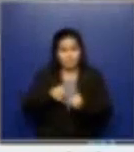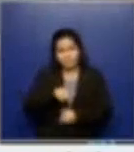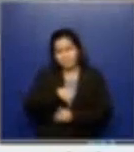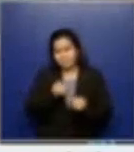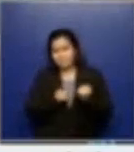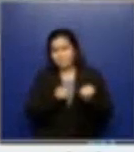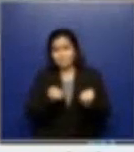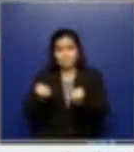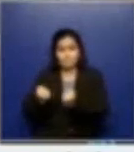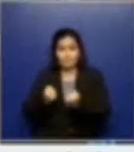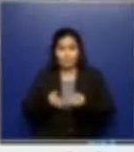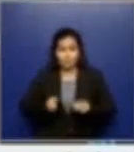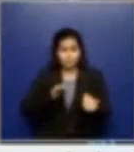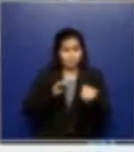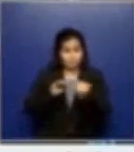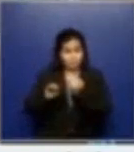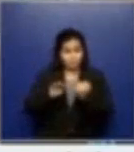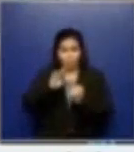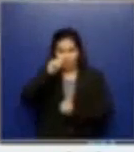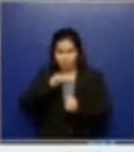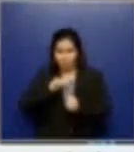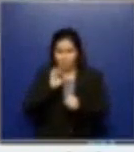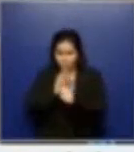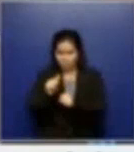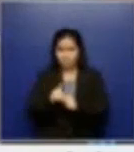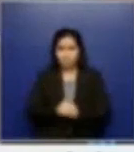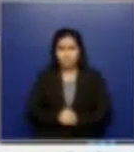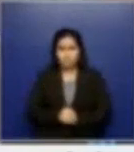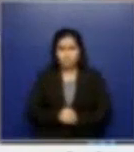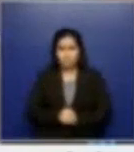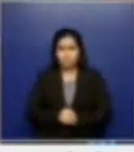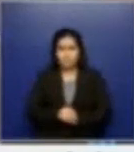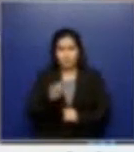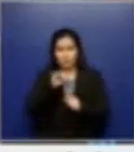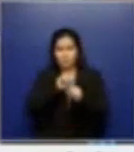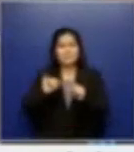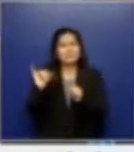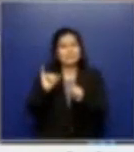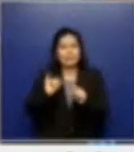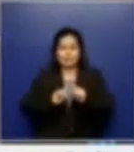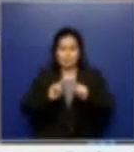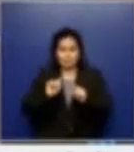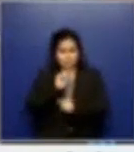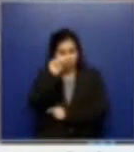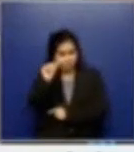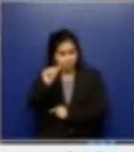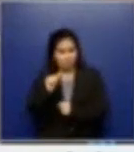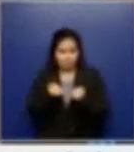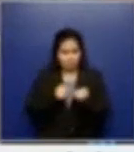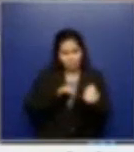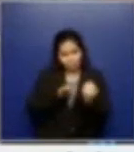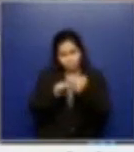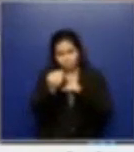าไหนนี่ถนนบ้านเรานี่มันเพียงพอนะถามว่า 100% ยังไม่แต่มันพอที่จะสัญจรไปมาได้